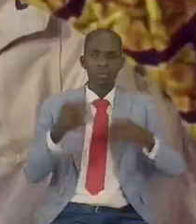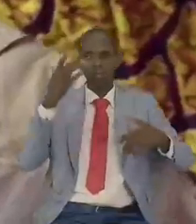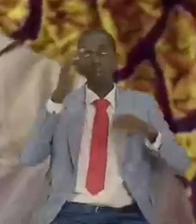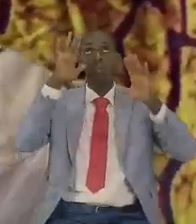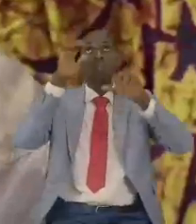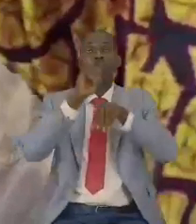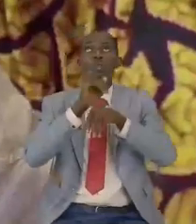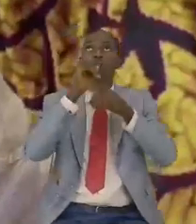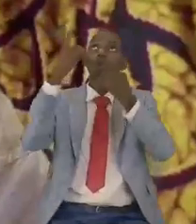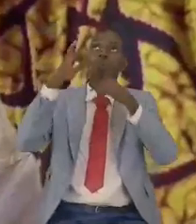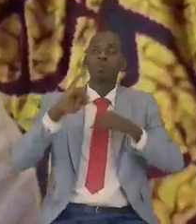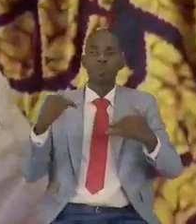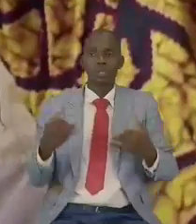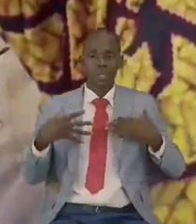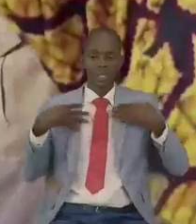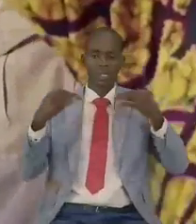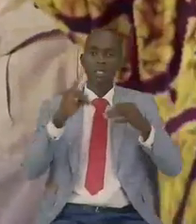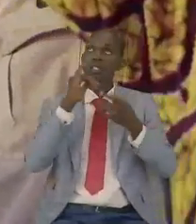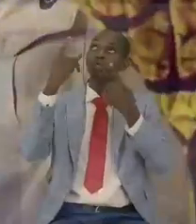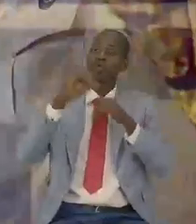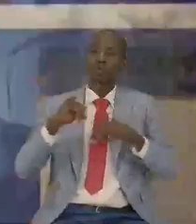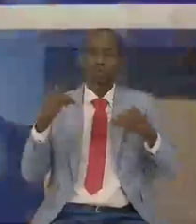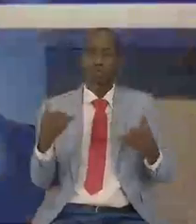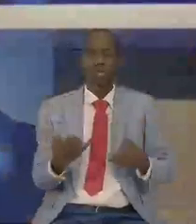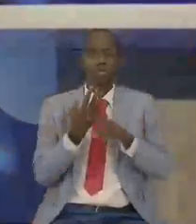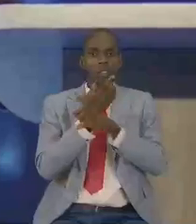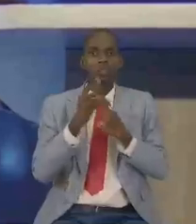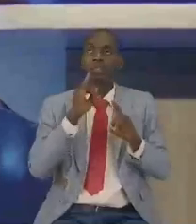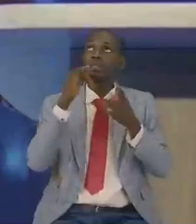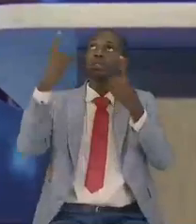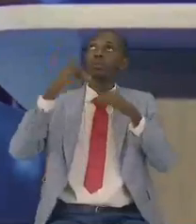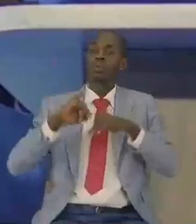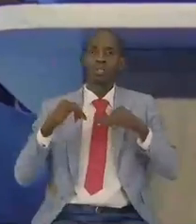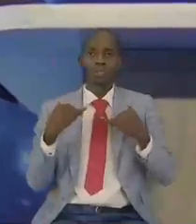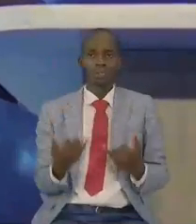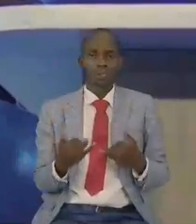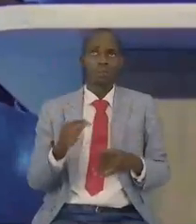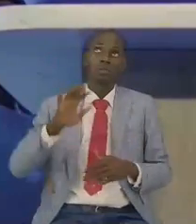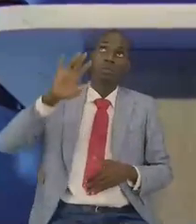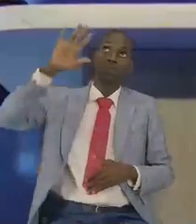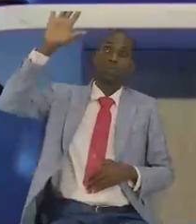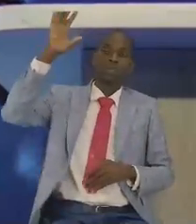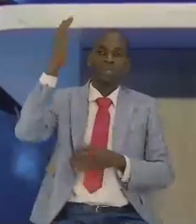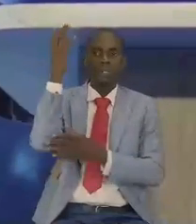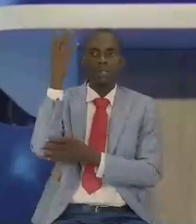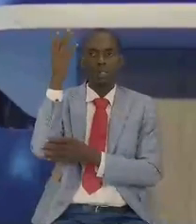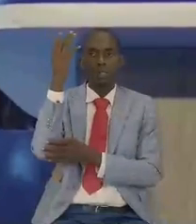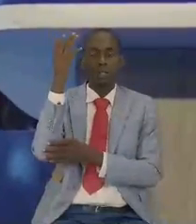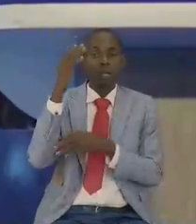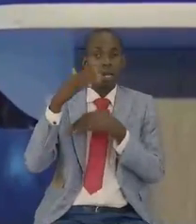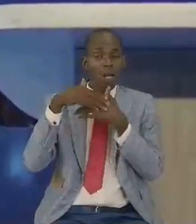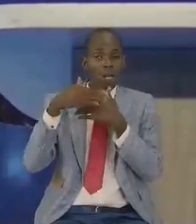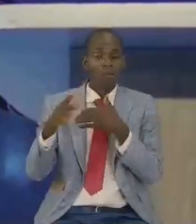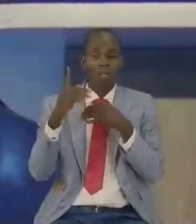vous. La guérison vient maintenant. La délivrance vient maintenant. Levez cette main. Après